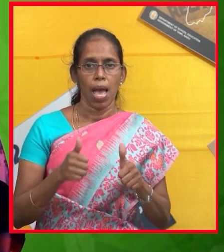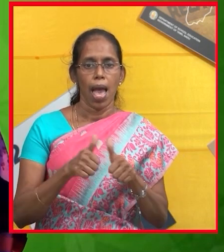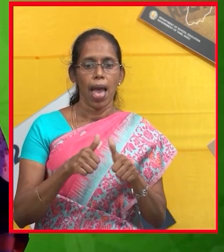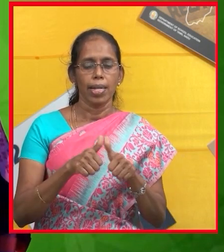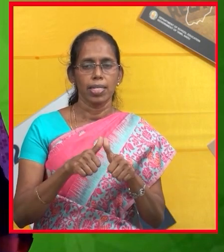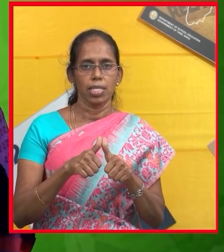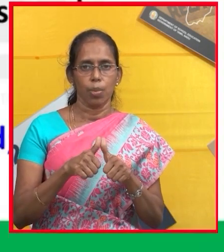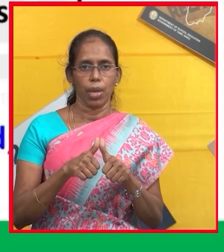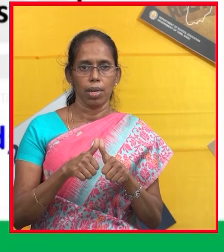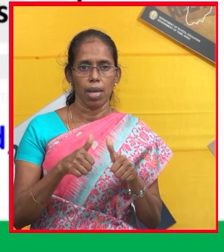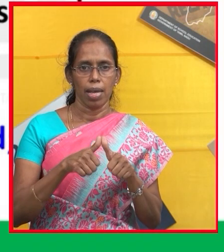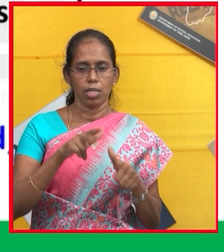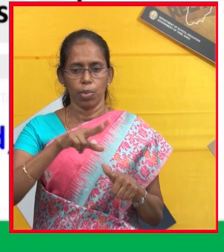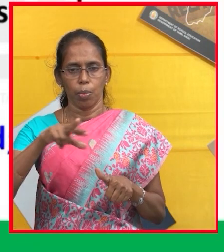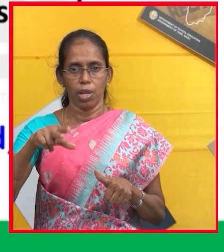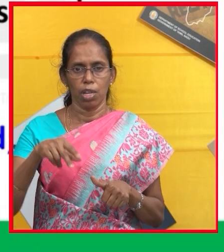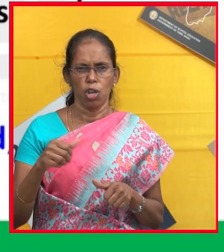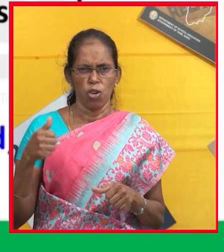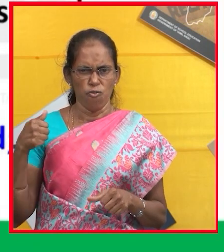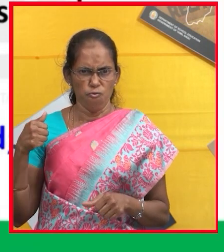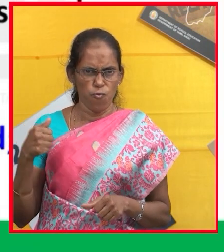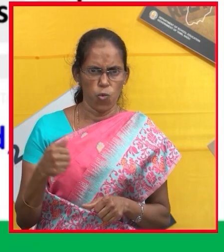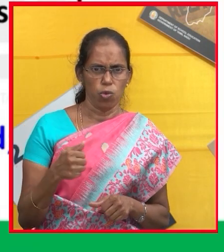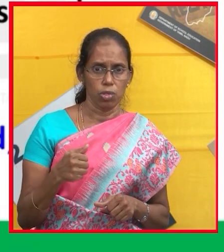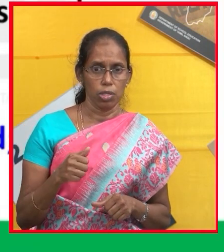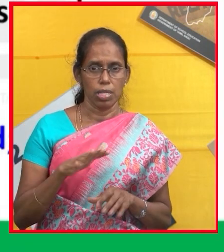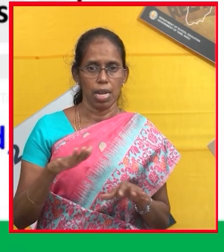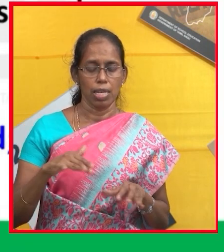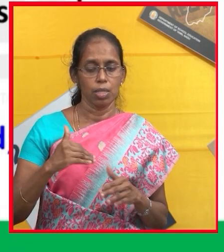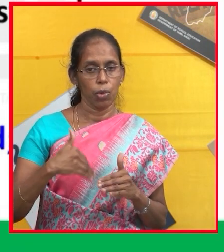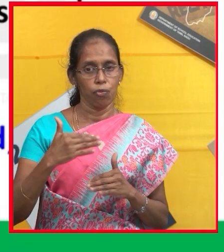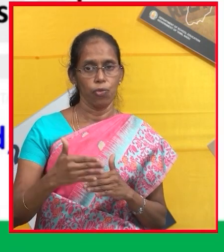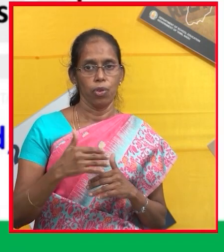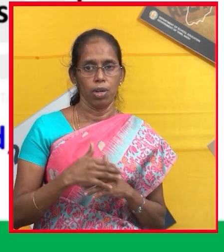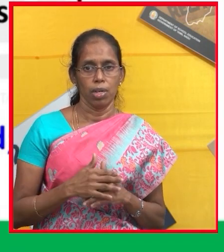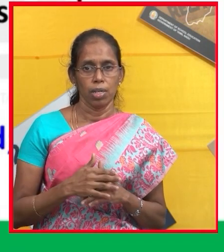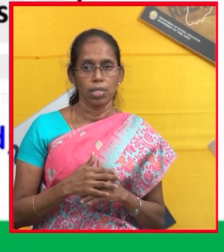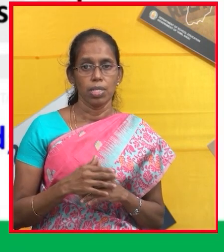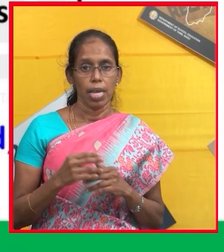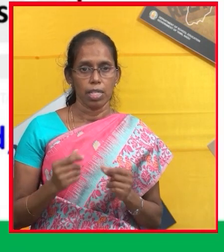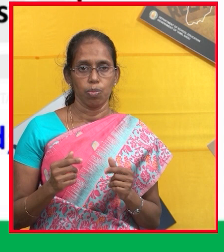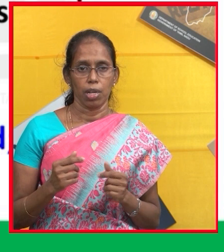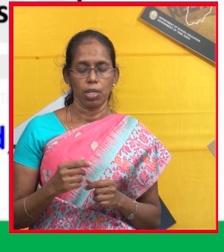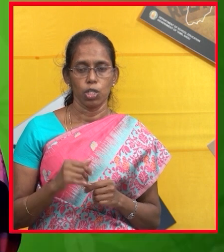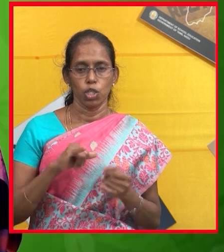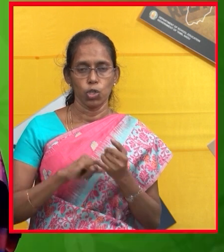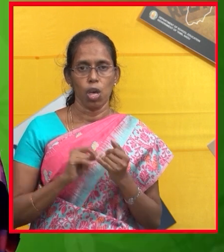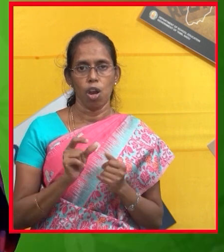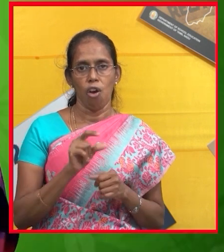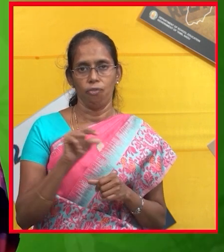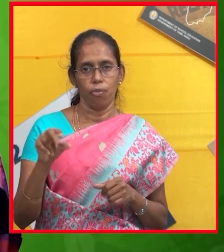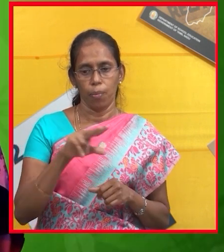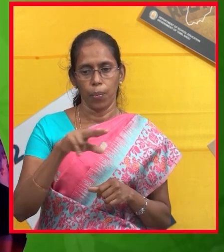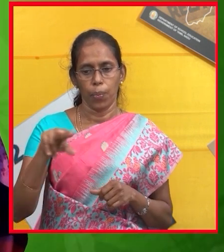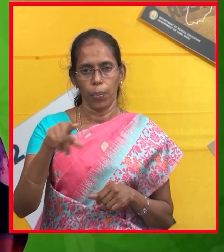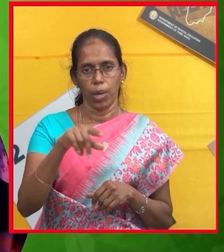ஆன்டிசிபேட் அப்படின்ற வேர்டுக்கு என்ன மீனிங் அப்படின்னா, டு ஃபோர்ஸி, டு ரியலைஸ் பிஃபோர் ஹேண்ட், டு எக்ஸ்பெக்ட், பி ஷூர் ஆஃப், முன்கூட்டியே